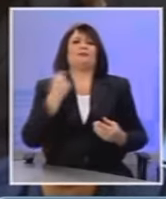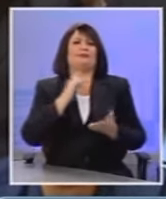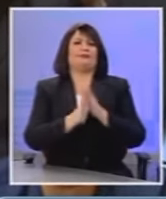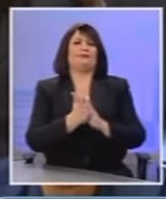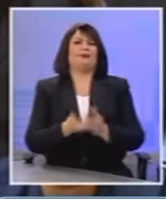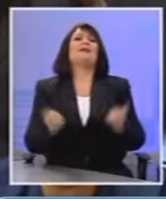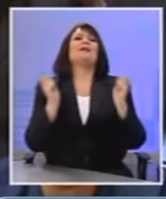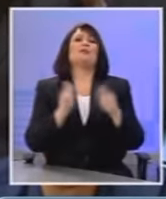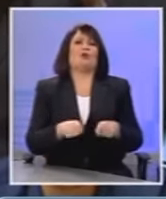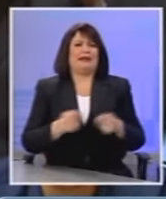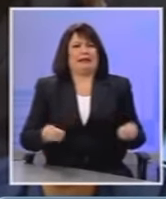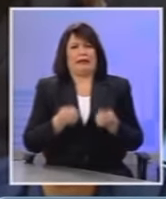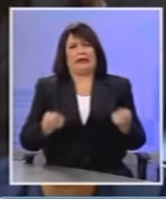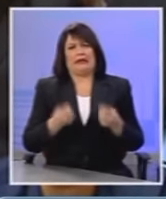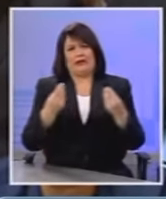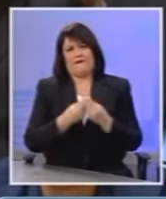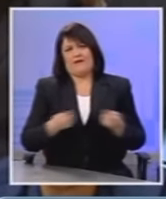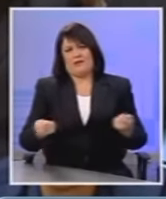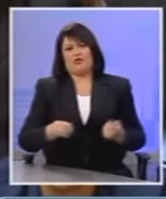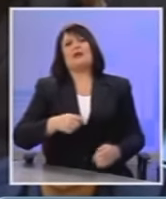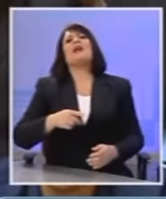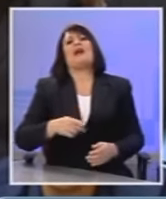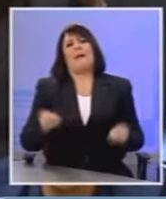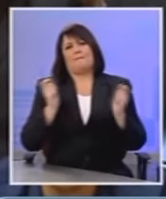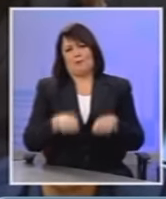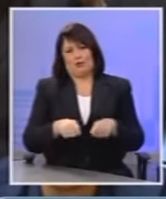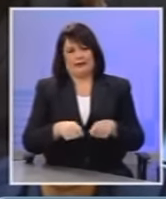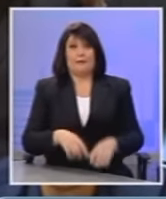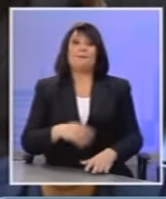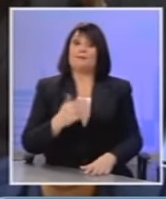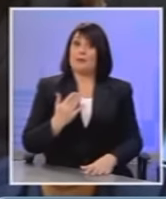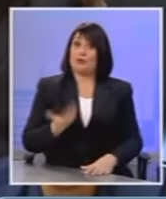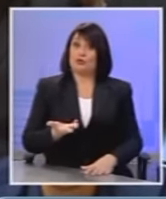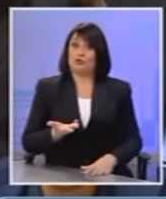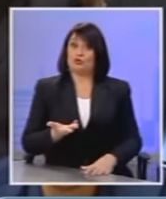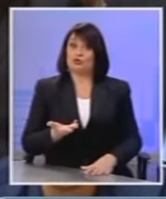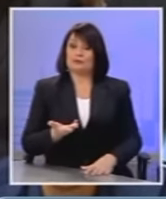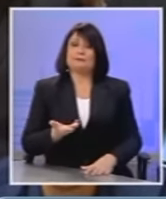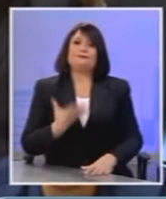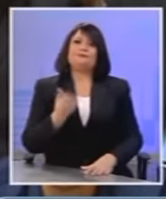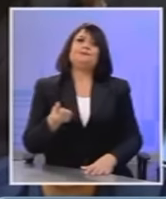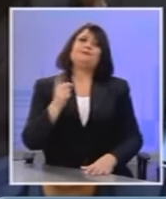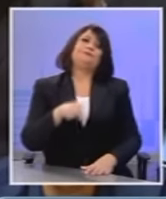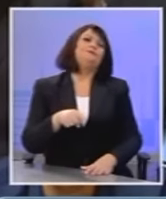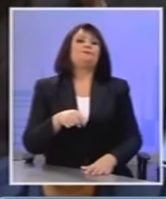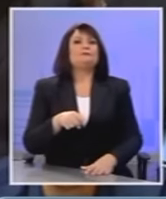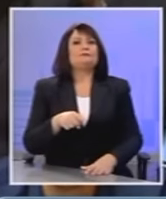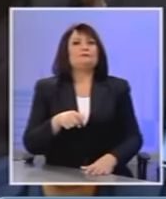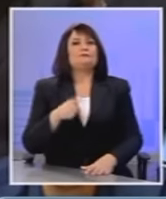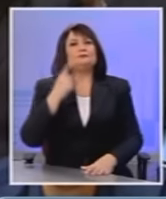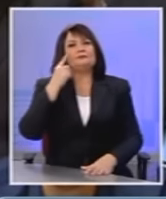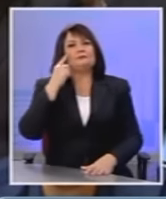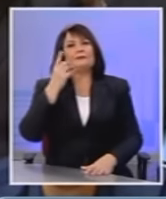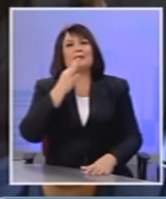πρόκειται σε καμία περίπτωση να εφαρμοστεί. Έχετε όμως έναν άλλο λαγό να βγάλετε